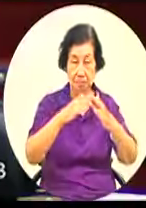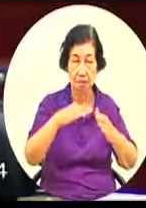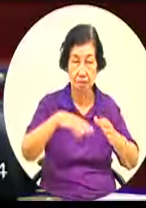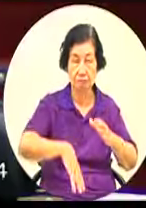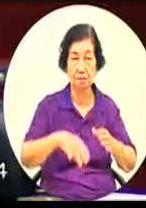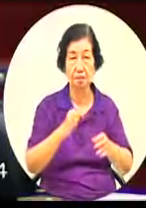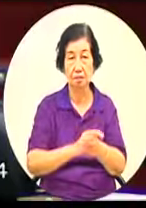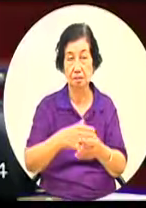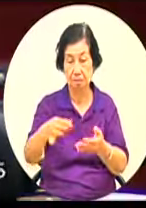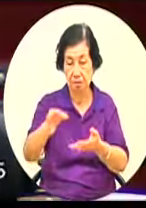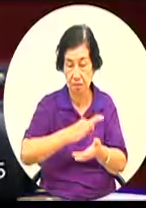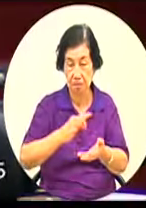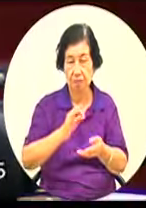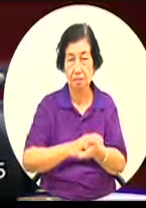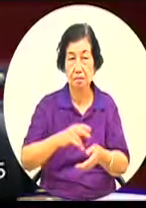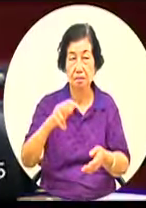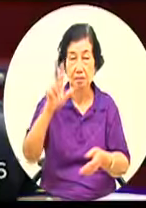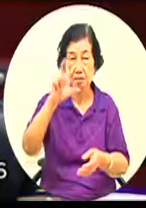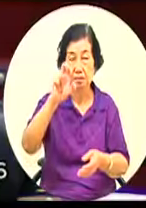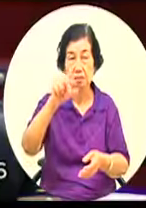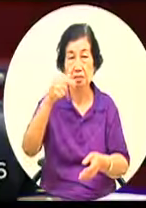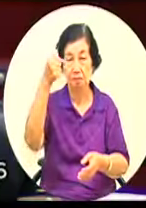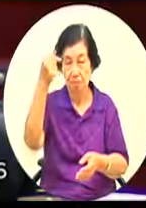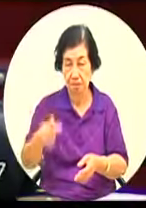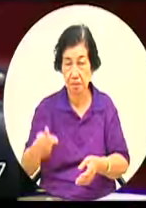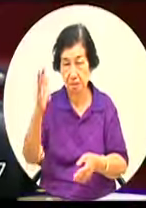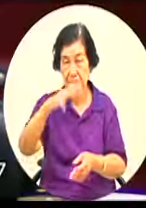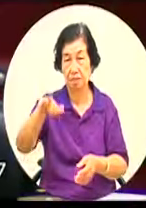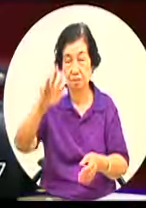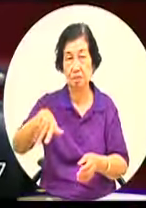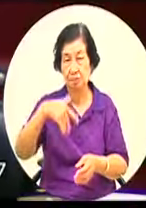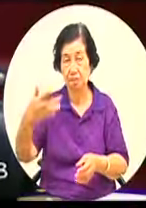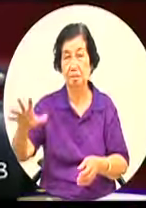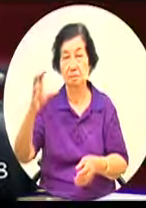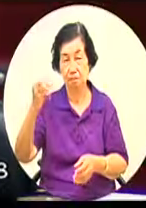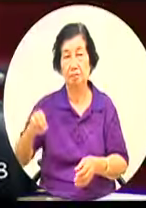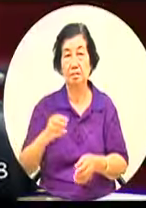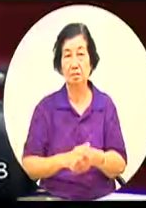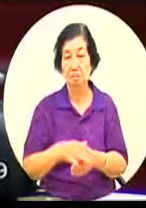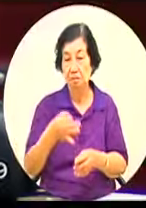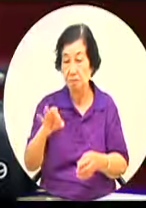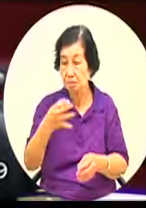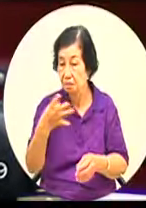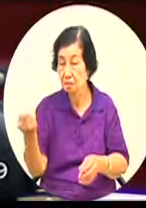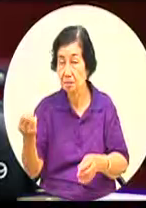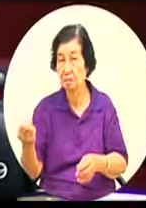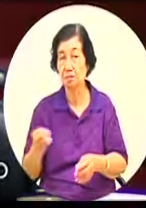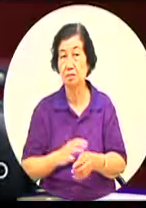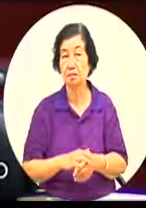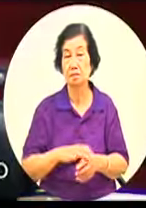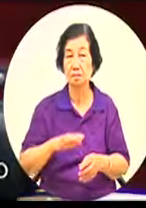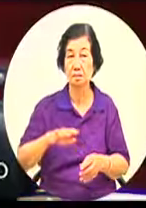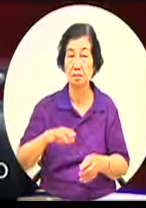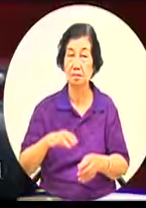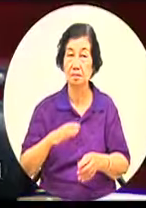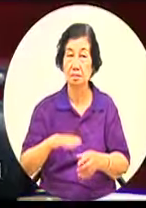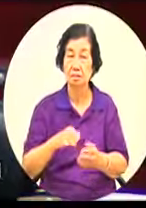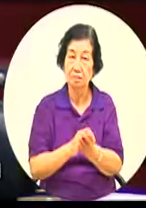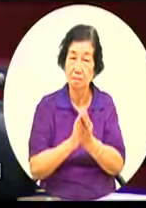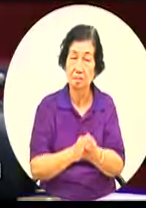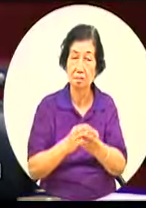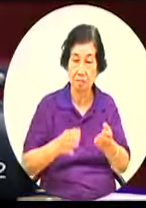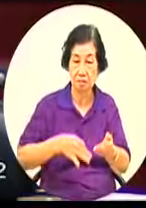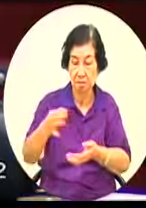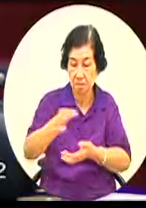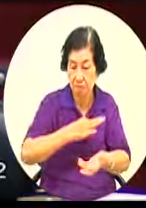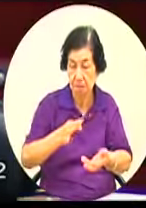77亿8000多万标售出去，或是你们可以用更高的数字，多少数字不重要，重点是如果你们有标售地上权出去的话，